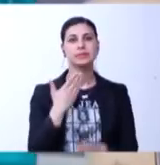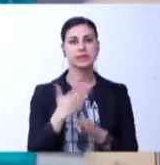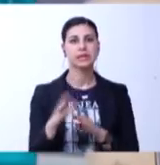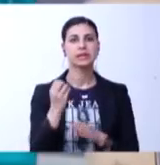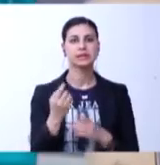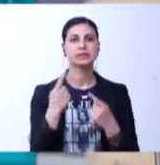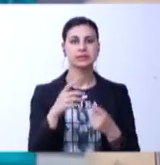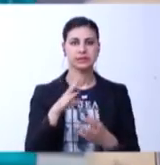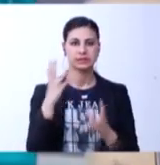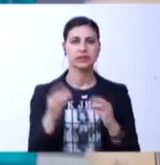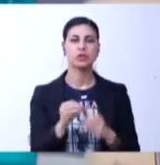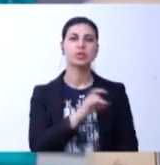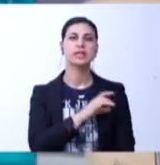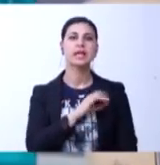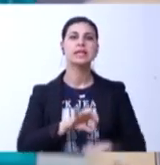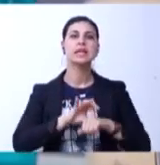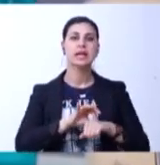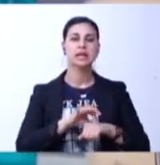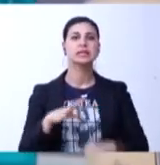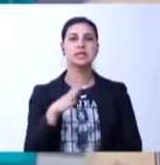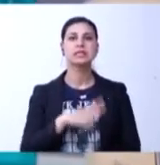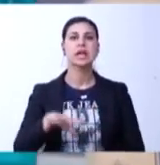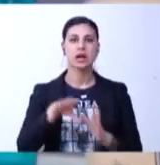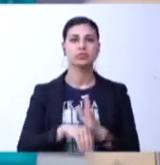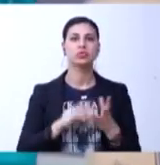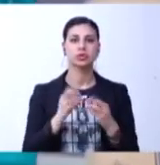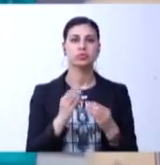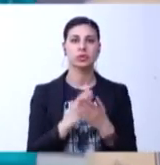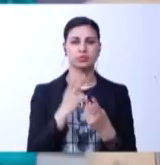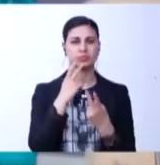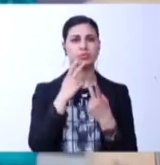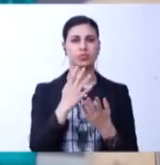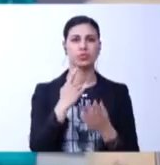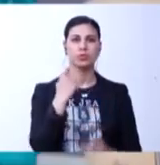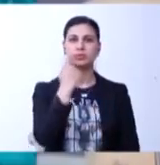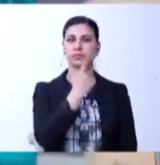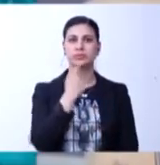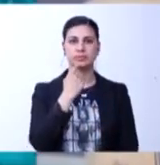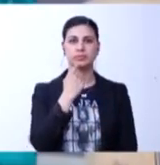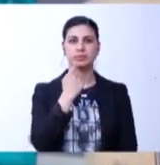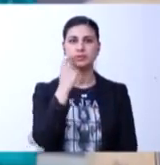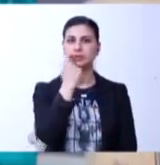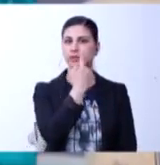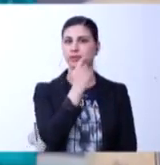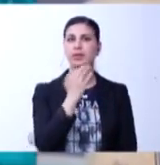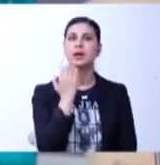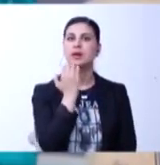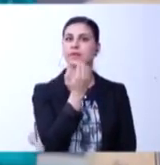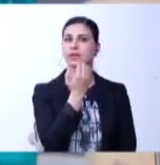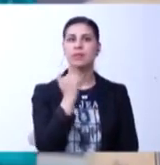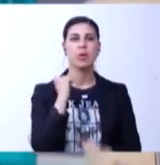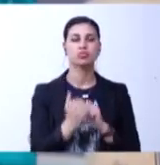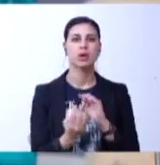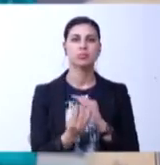ზოგადად თეთრკანიანებში და მით უმეტეს საქართველოში აღინიშნება ხოლმე მკვეთრად გამოხატული განვითარებული ზედაყბა, ხოლო ქვედაყბა